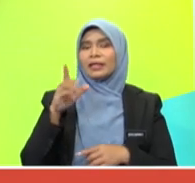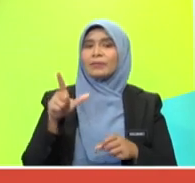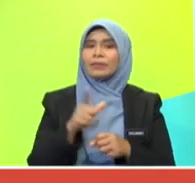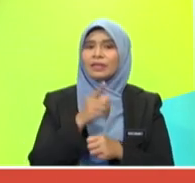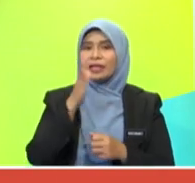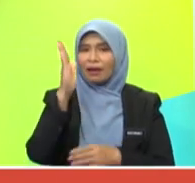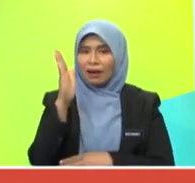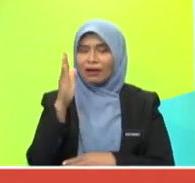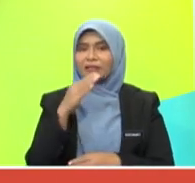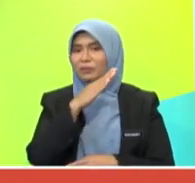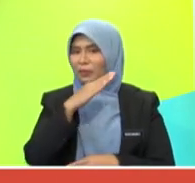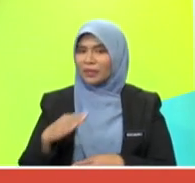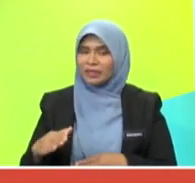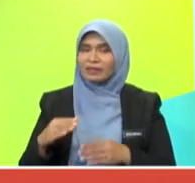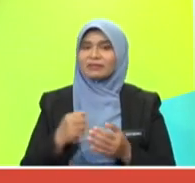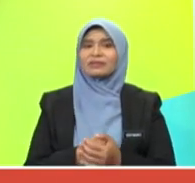kamu menang oke